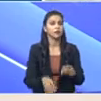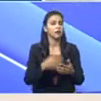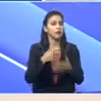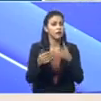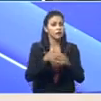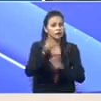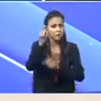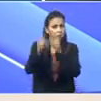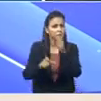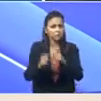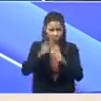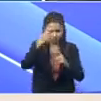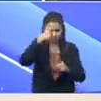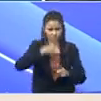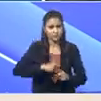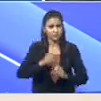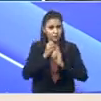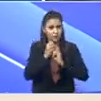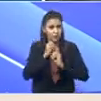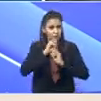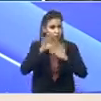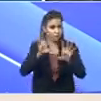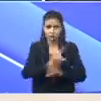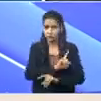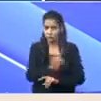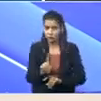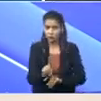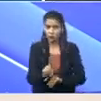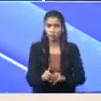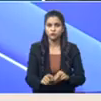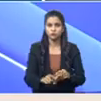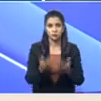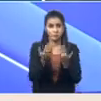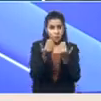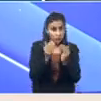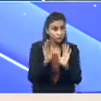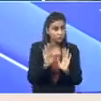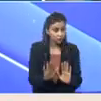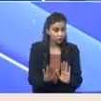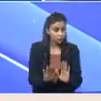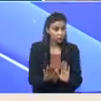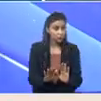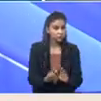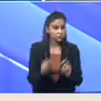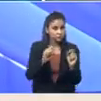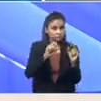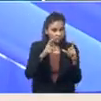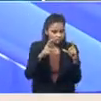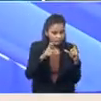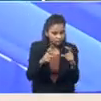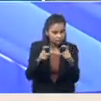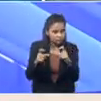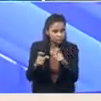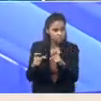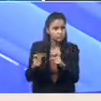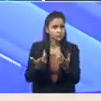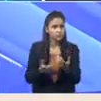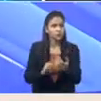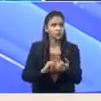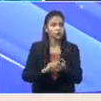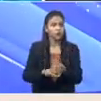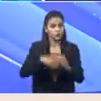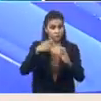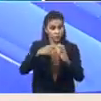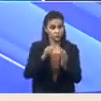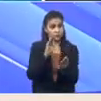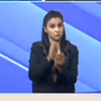को अपनी व्यक्तिगत जानकारी न दें। संभव हो तो स्क्रीनशॉट लें और रिकॉर्डिंग